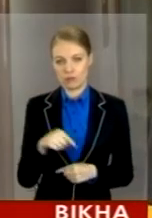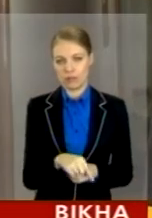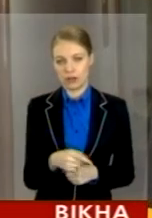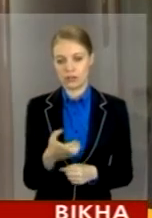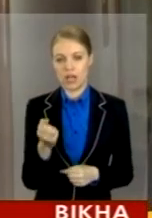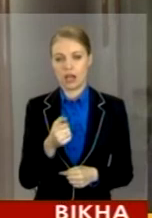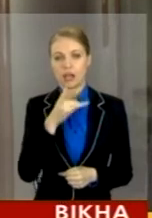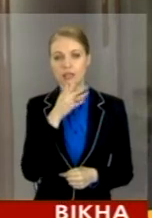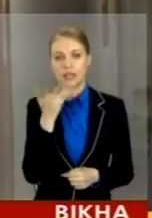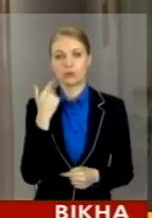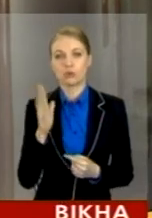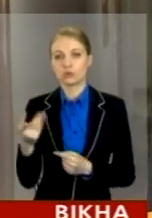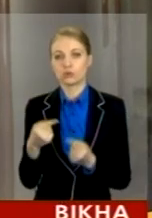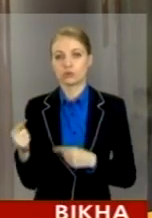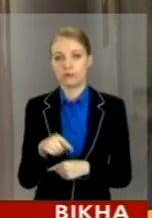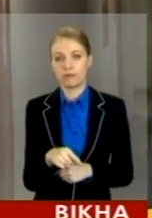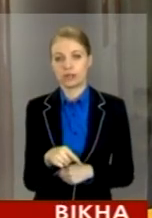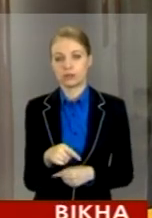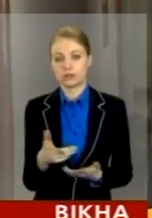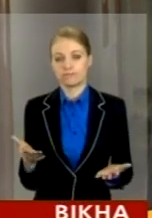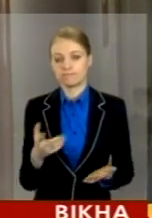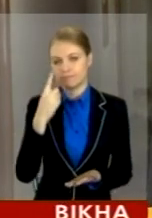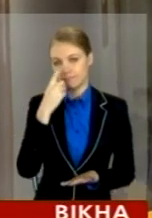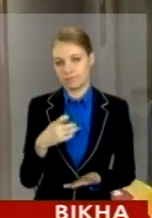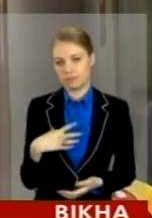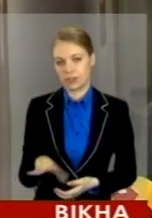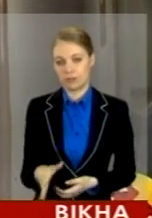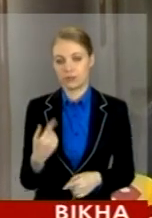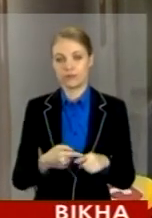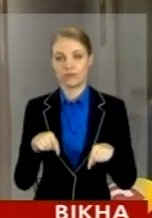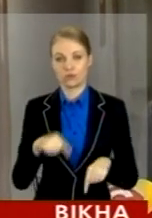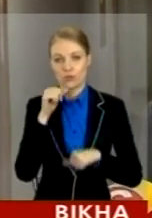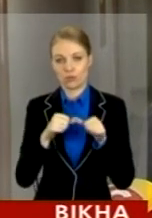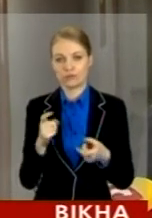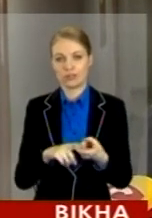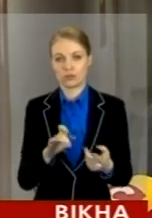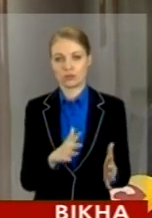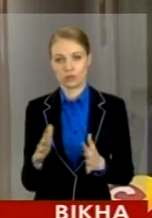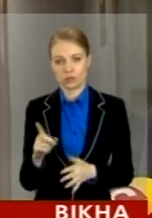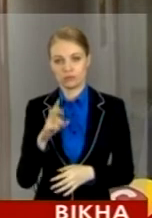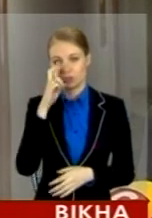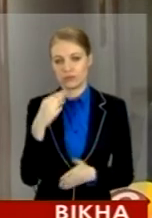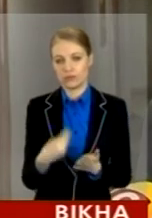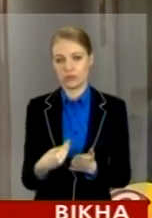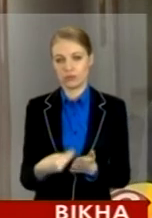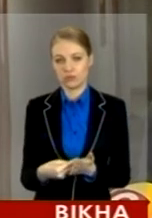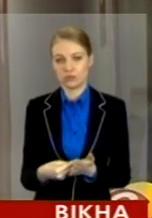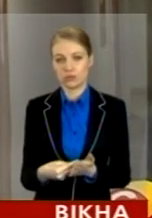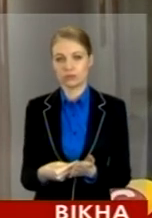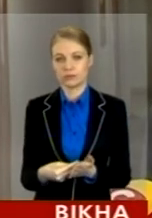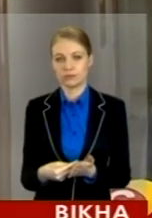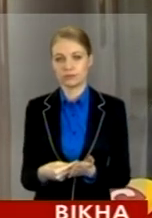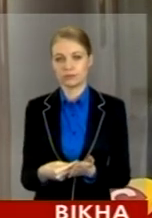назад терміну коли будуть повернуті не повідомлялося в цьому році в зв'язку з подіями з державного бюджету